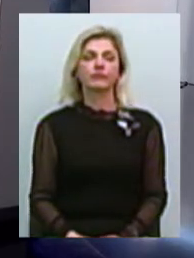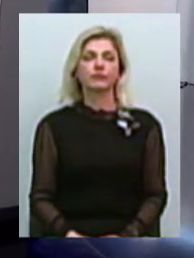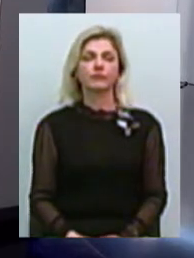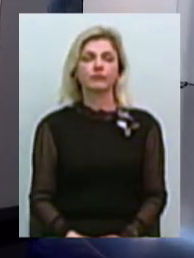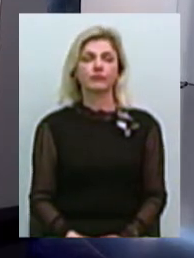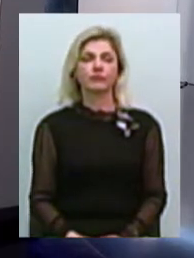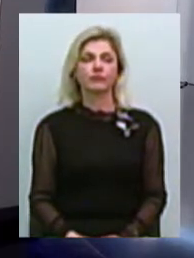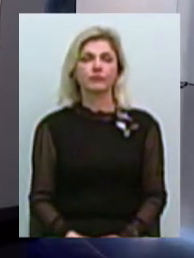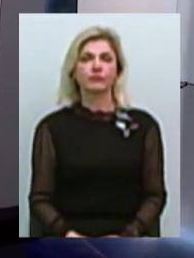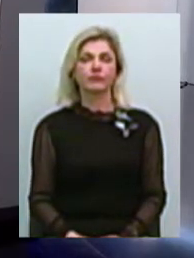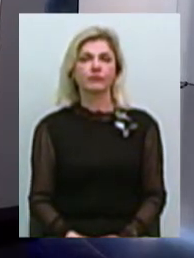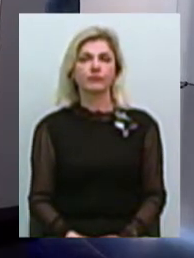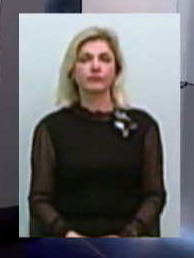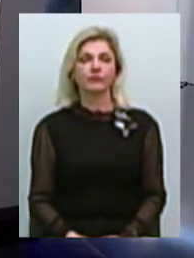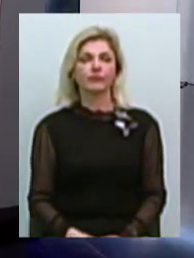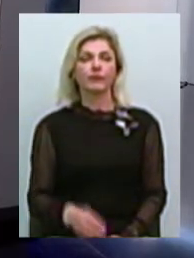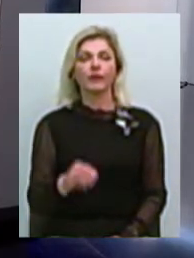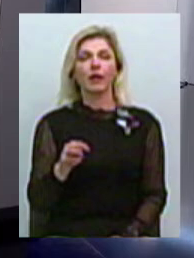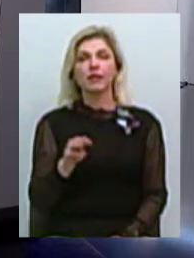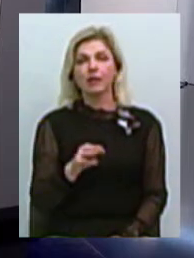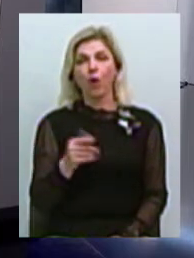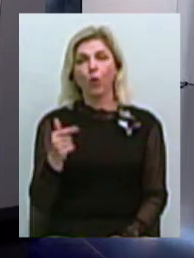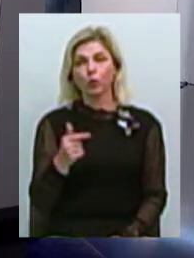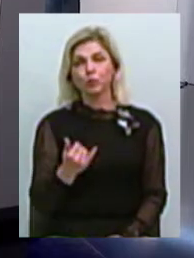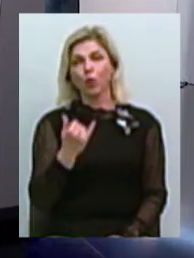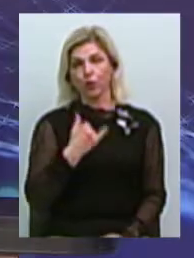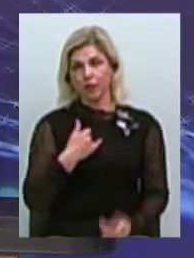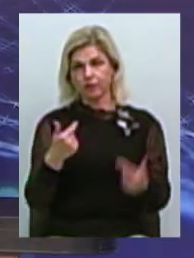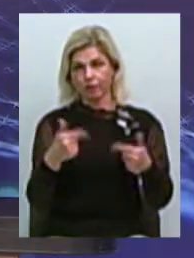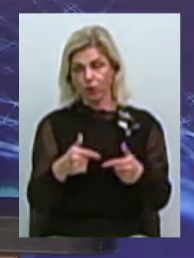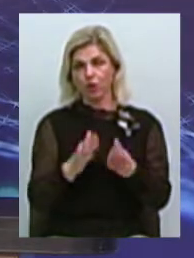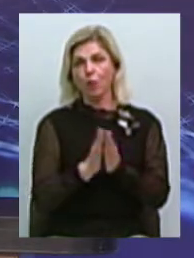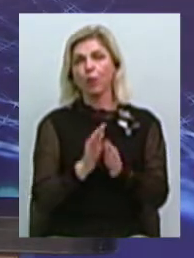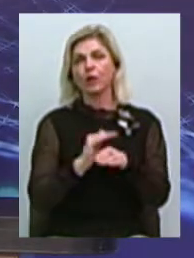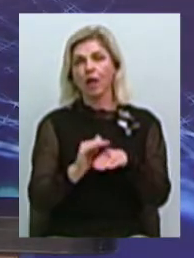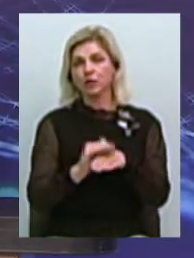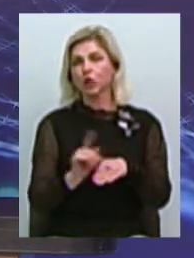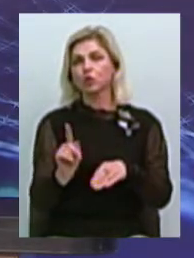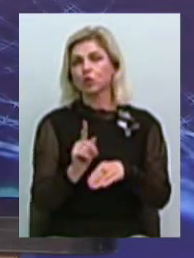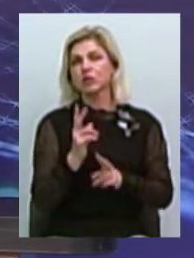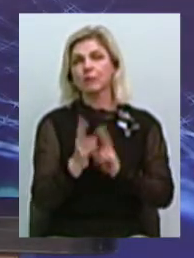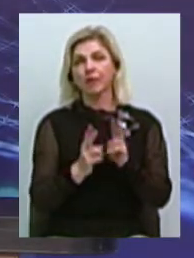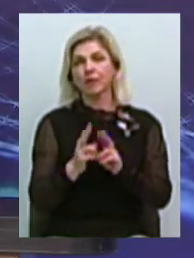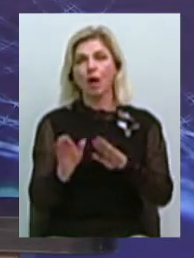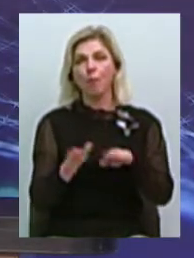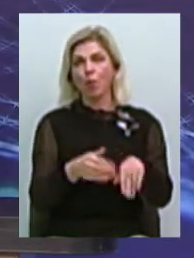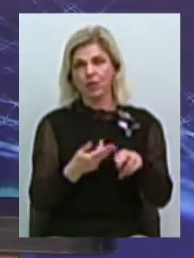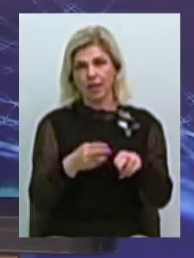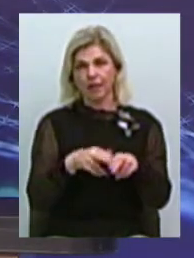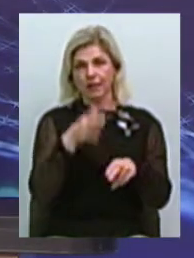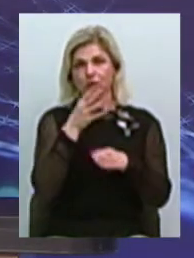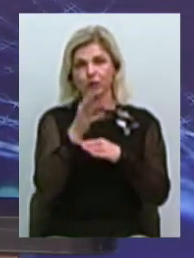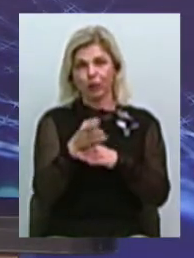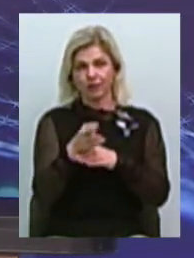Це тема дня. Ми працюємо в прямому ефірі. Тетяна Голубченка у нас в студії. Тетяна, будь ласка, що змінилось після цих зйомок за цей період? Я вам дякую,